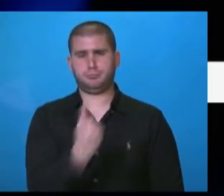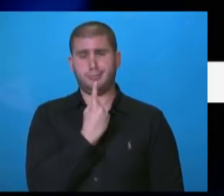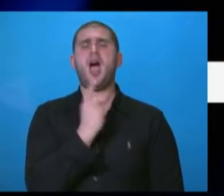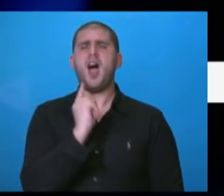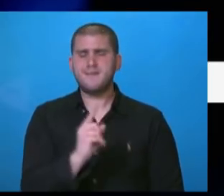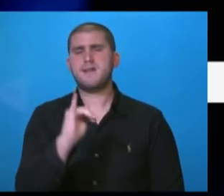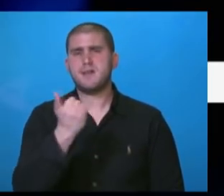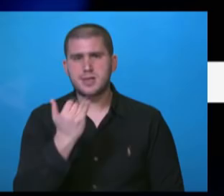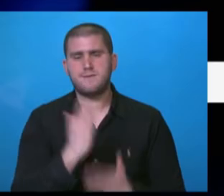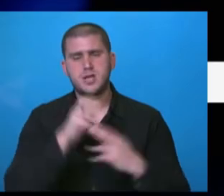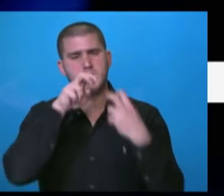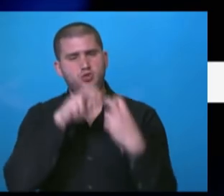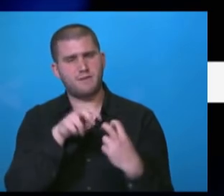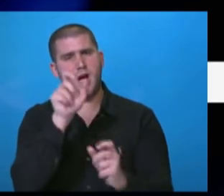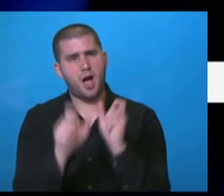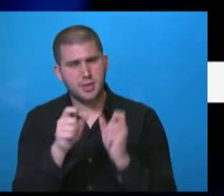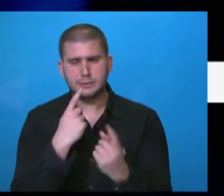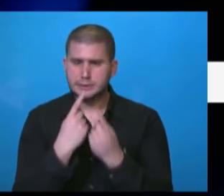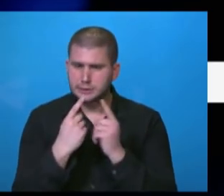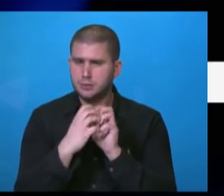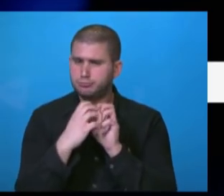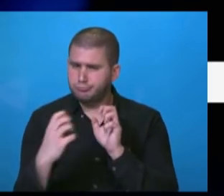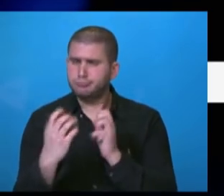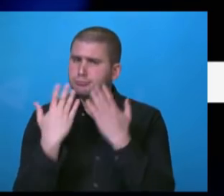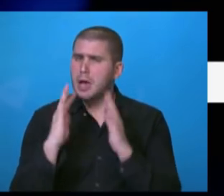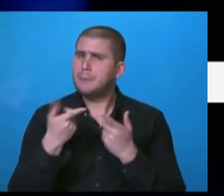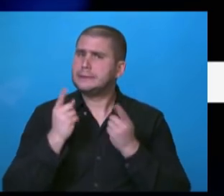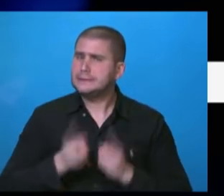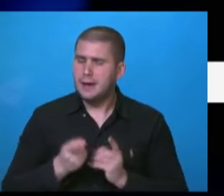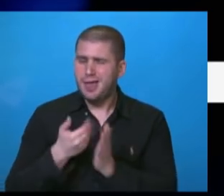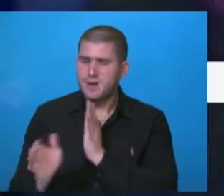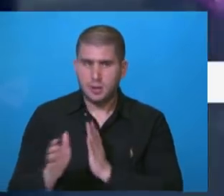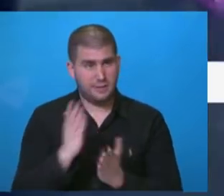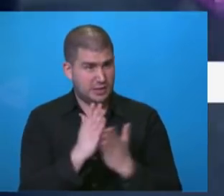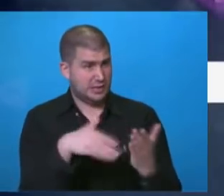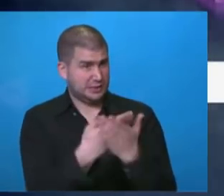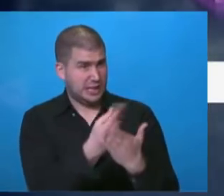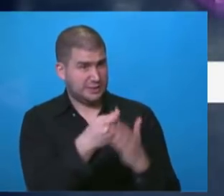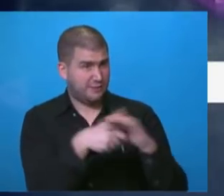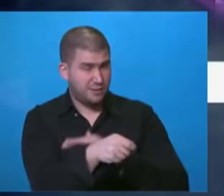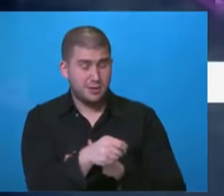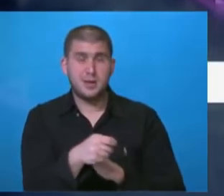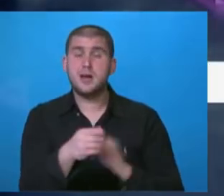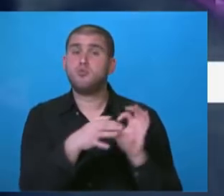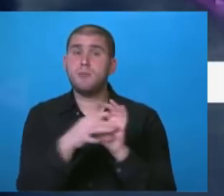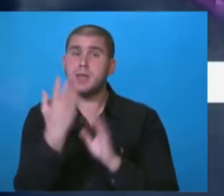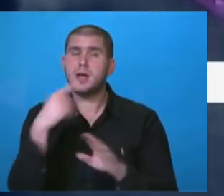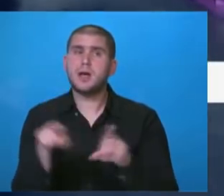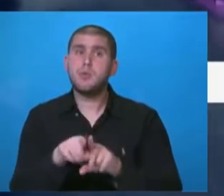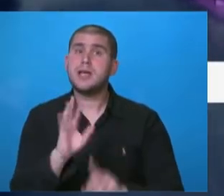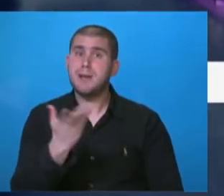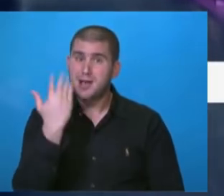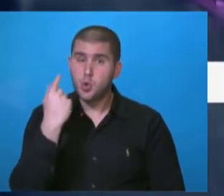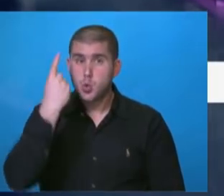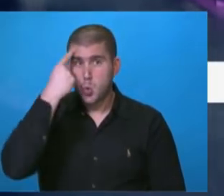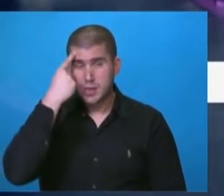אכן ישב איתי בן אדם, שיחה ארוכה, הסביר לי למה צריך לרדת מהסיפור הזה. המשפט שלו היה משהו כמו, אם היינו